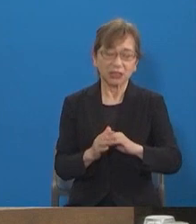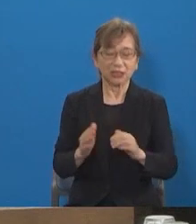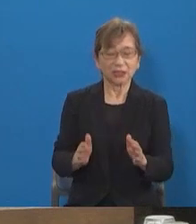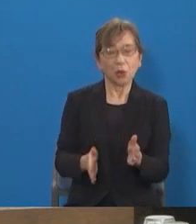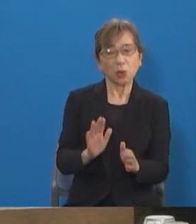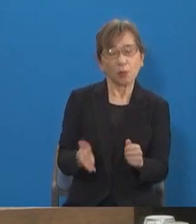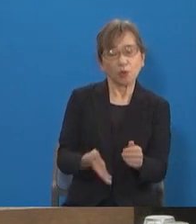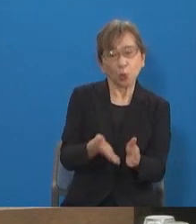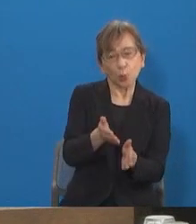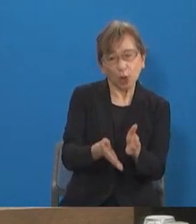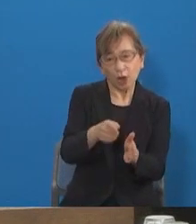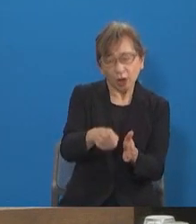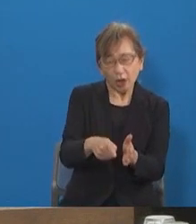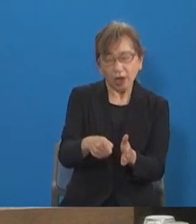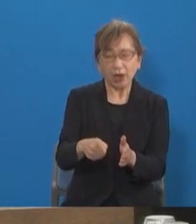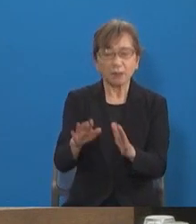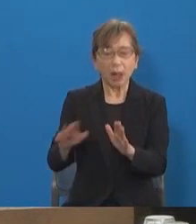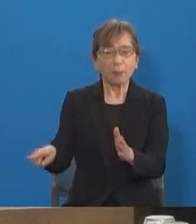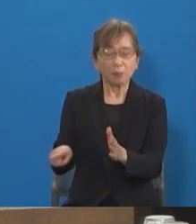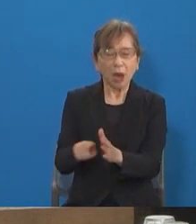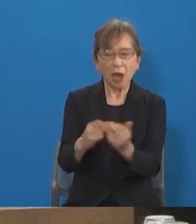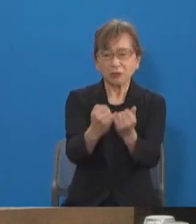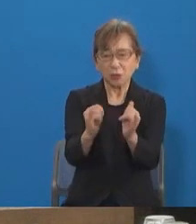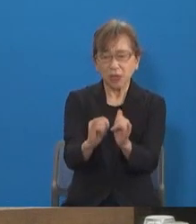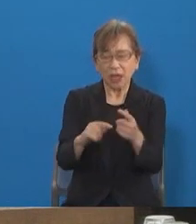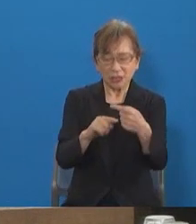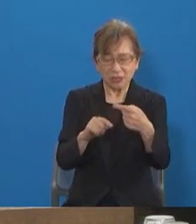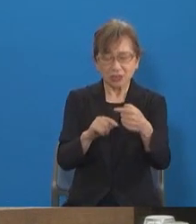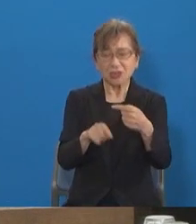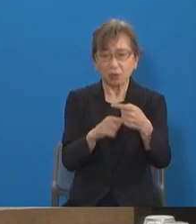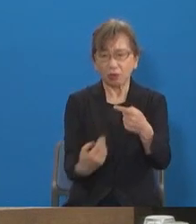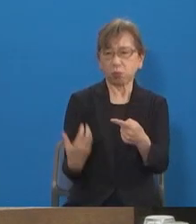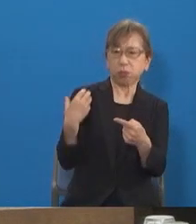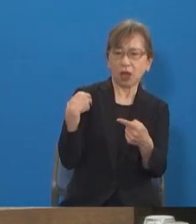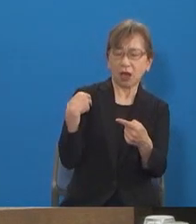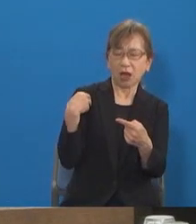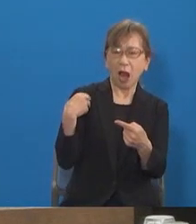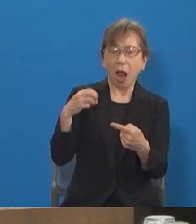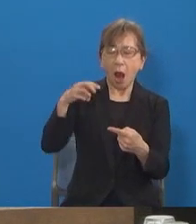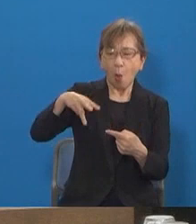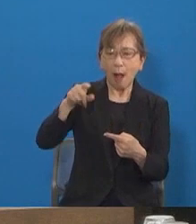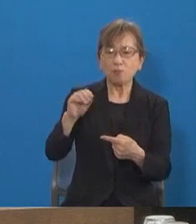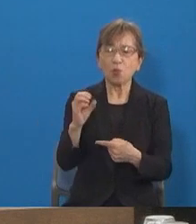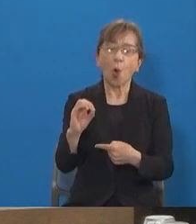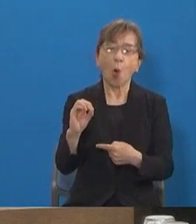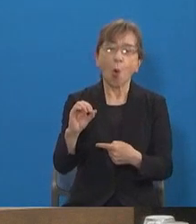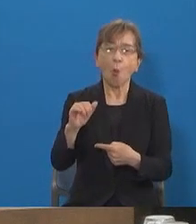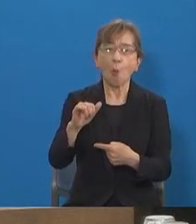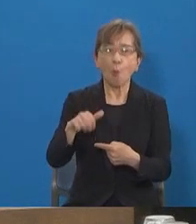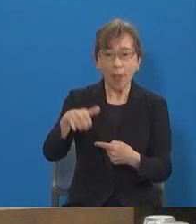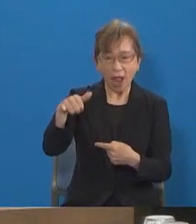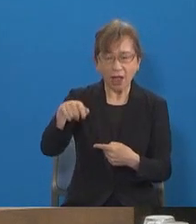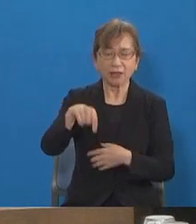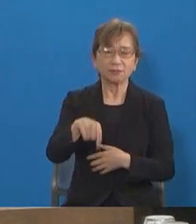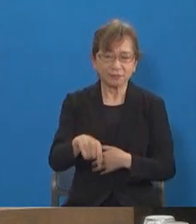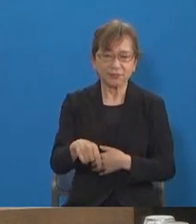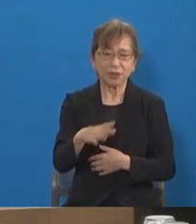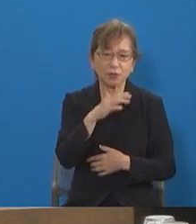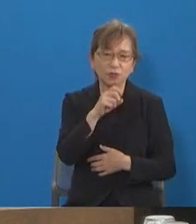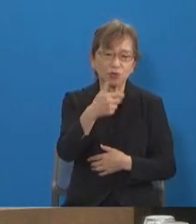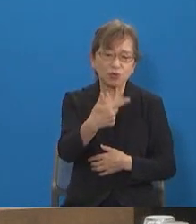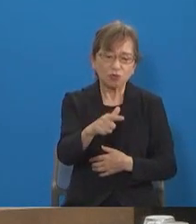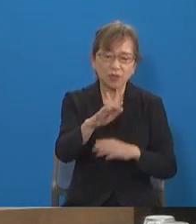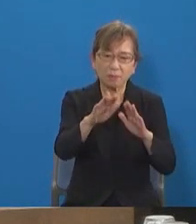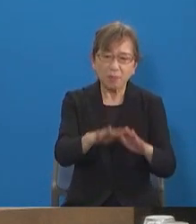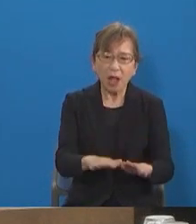負担が女性一人に集中するワンオペ育児。国の調査では、6歳未満の子どもがいる世帯